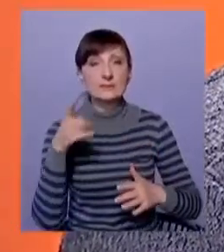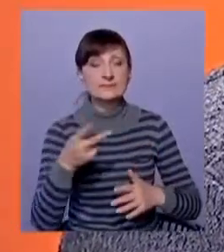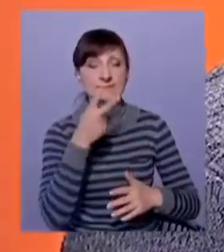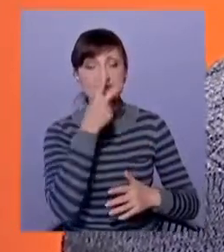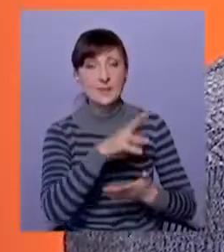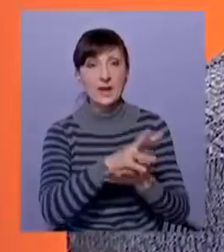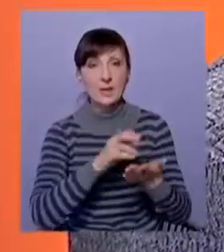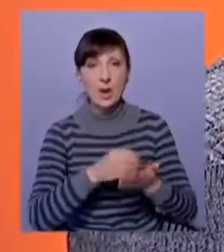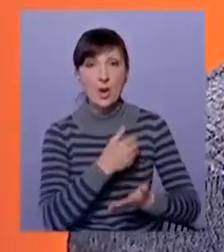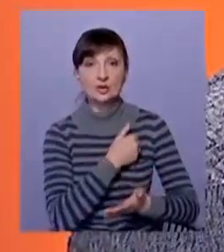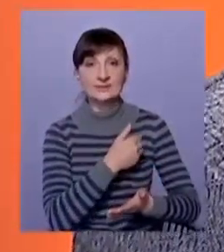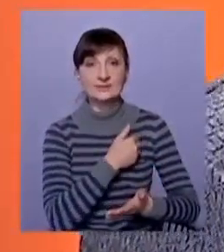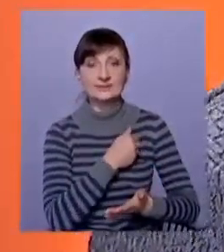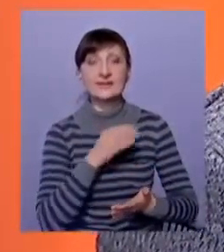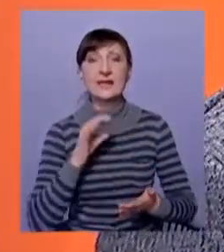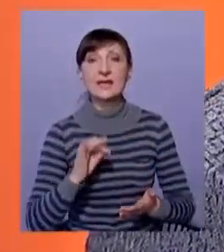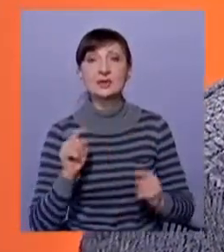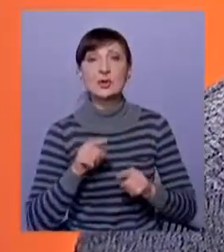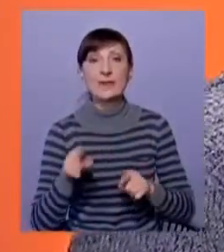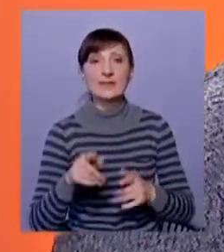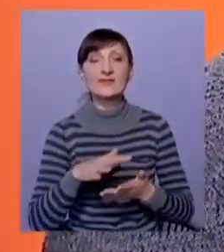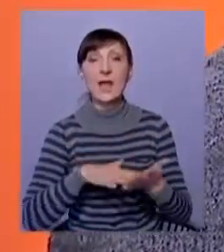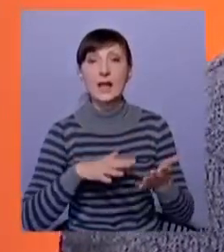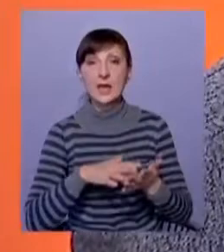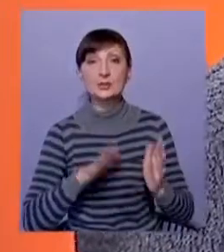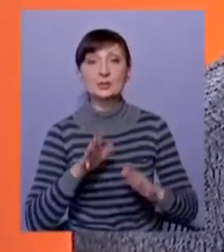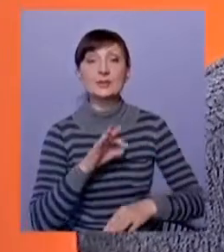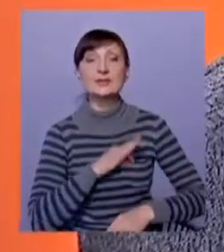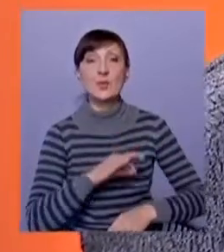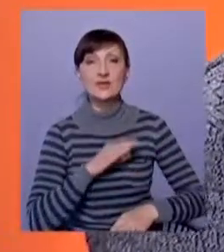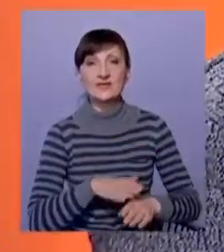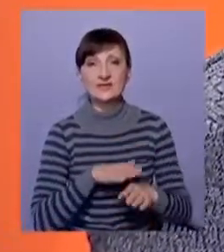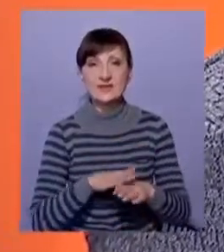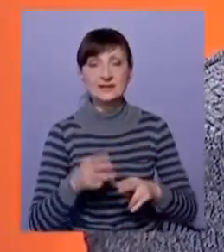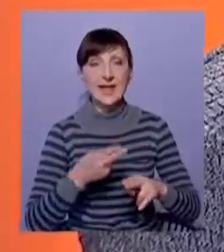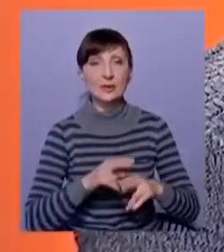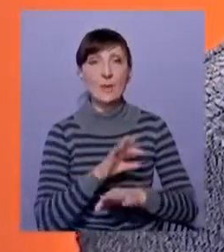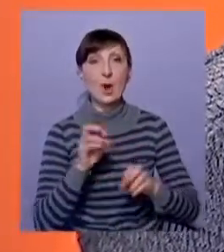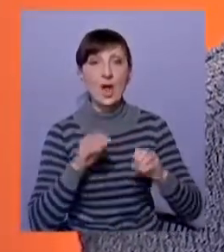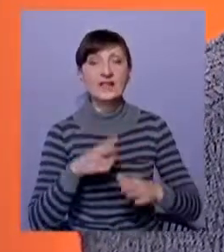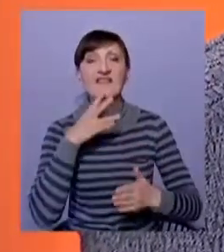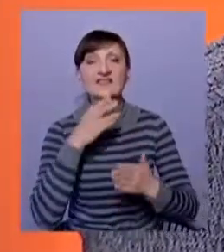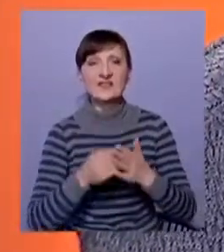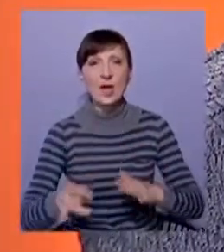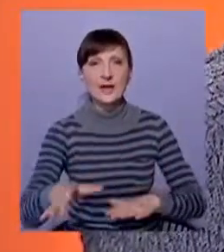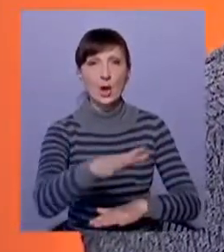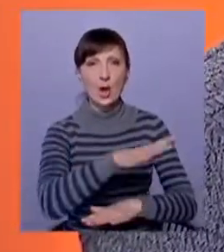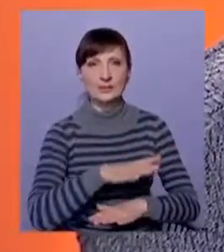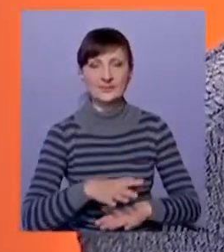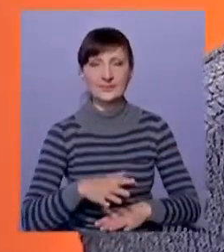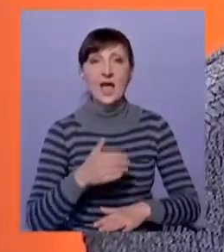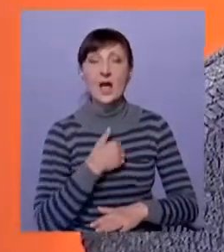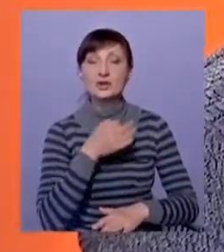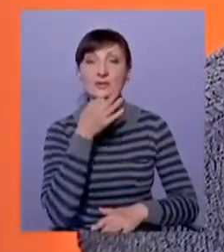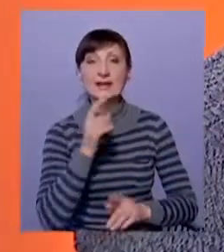примером. И то, что они в дальнейшем используют в реализации данного проекта в своих регионах. И хотелось бы